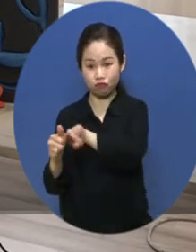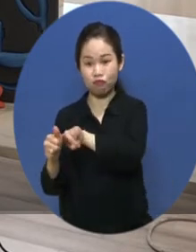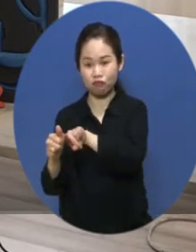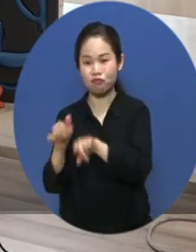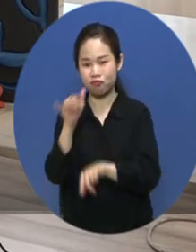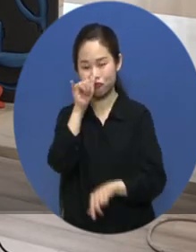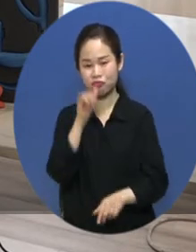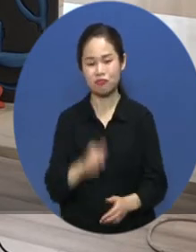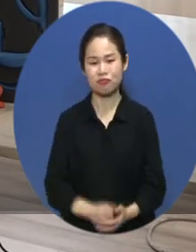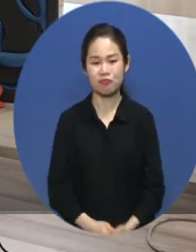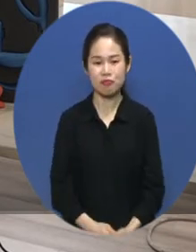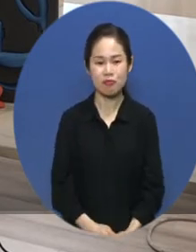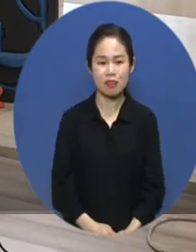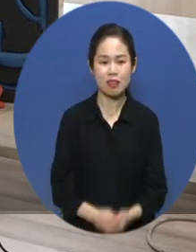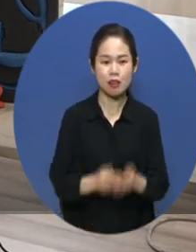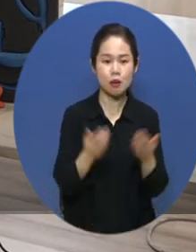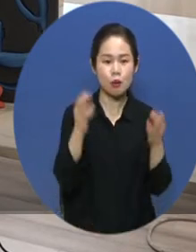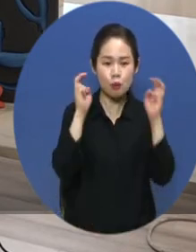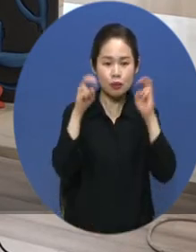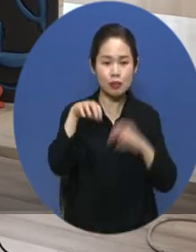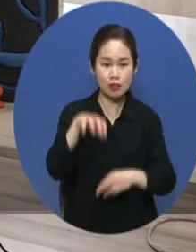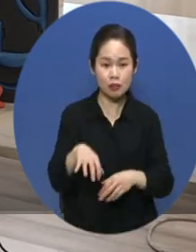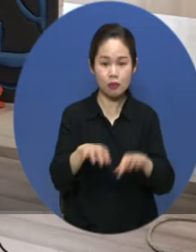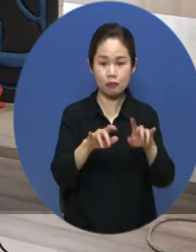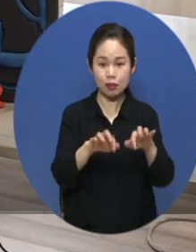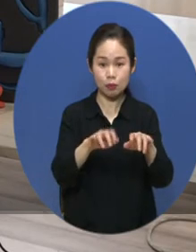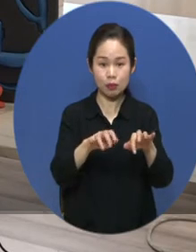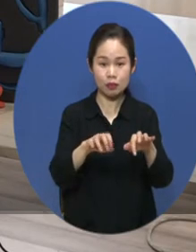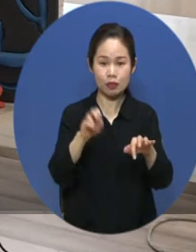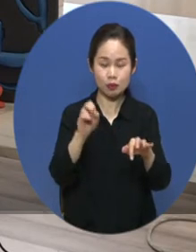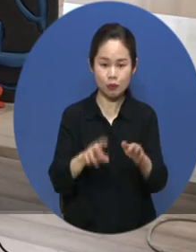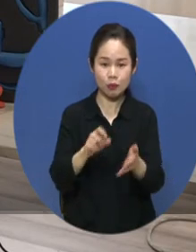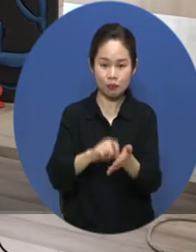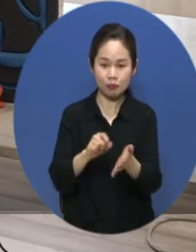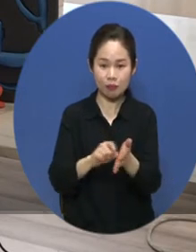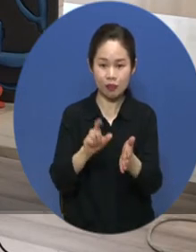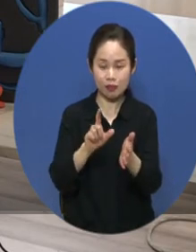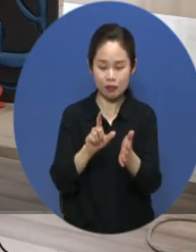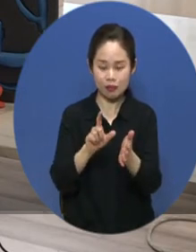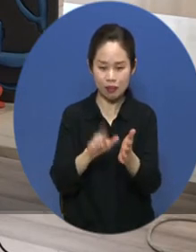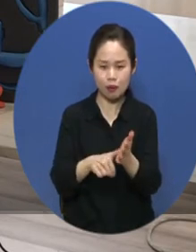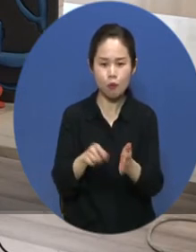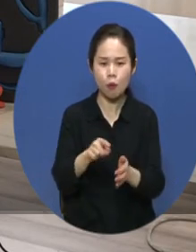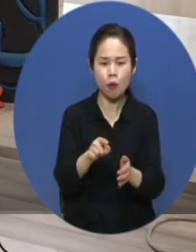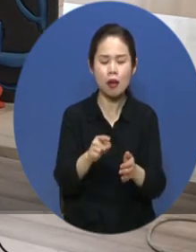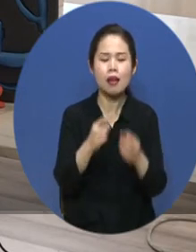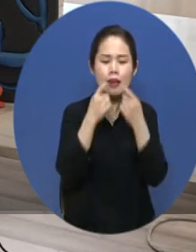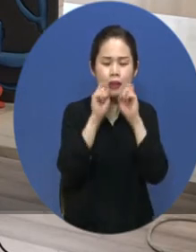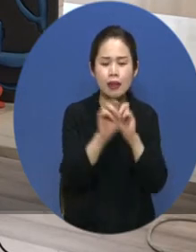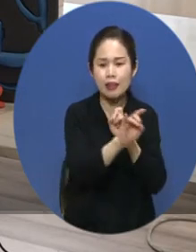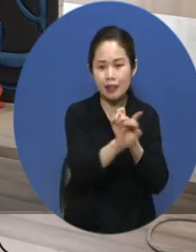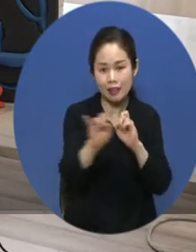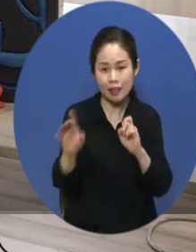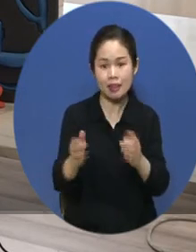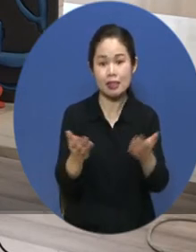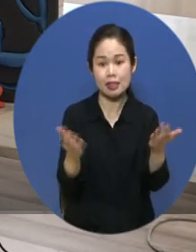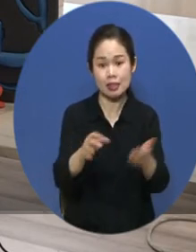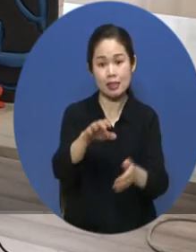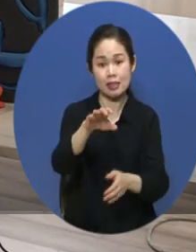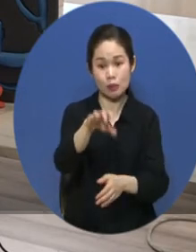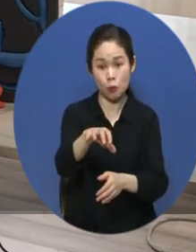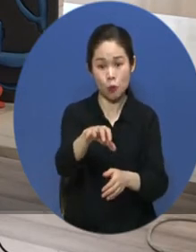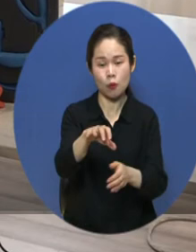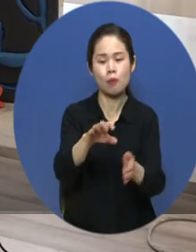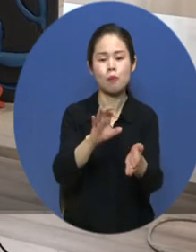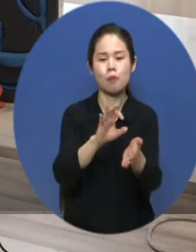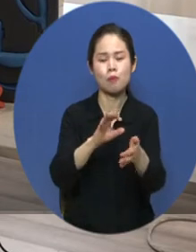하시거나 아니면 글씨를 쓰거나 이런 활동을 하실 때 이제 근로작업장에서 필요한 보조기구로 많이 주문을 하시고 구분이